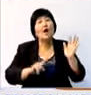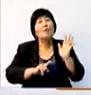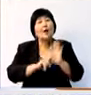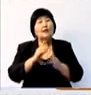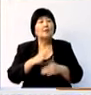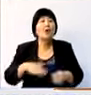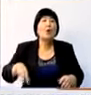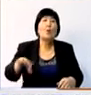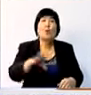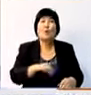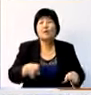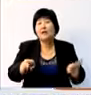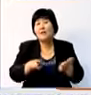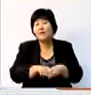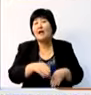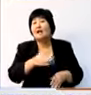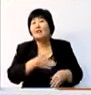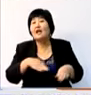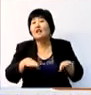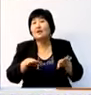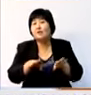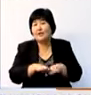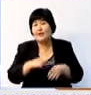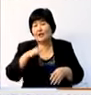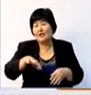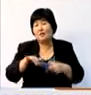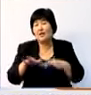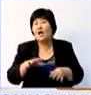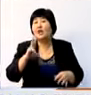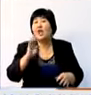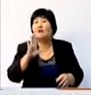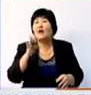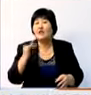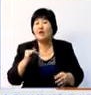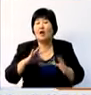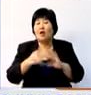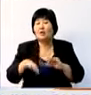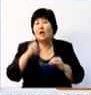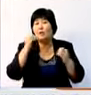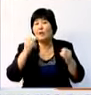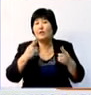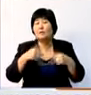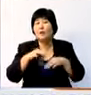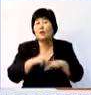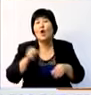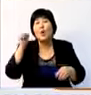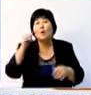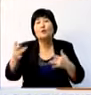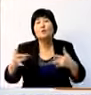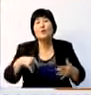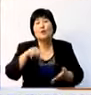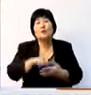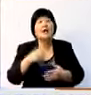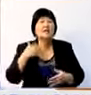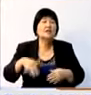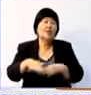аясында өңірімізде «Қаны бір елім, жаны бір елім» атты шара болды. Науаи облысының әкімдігі мен мәдениет бөлімінің ұйымдастыруымен өзбек өнерпаздары